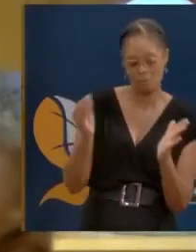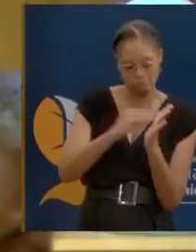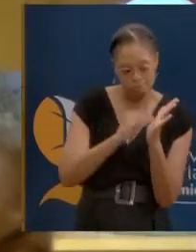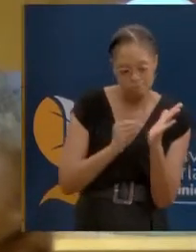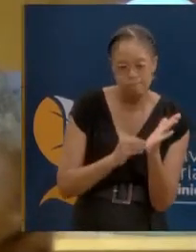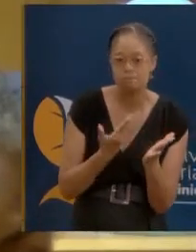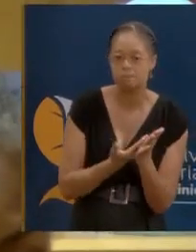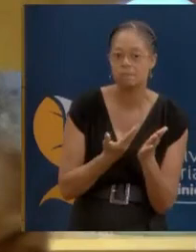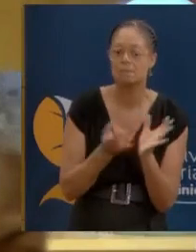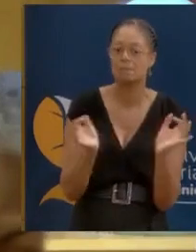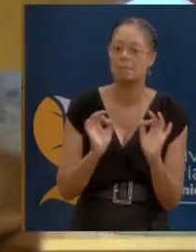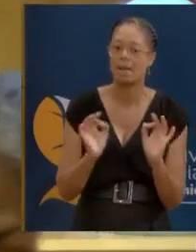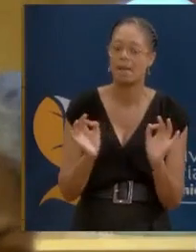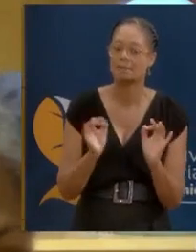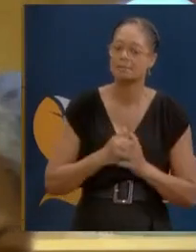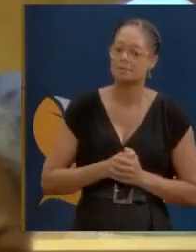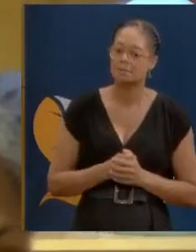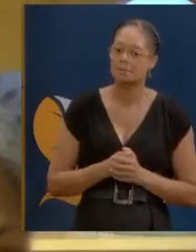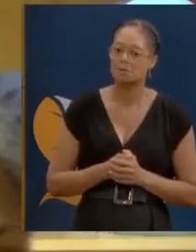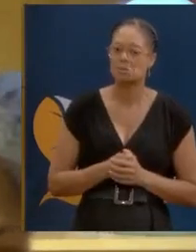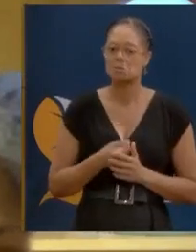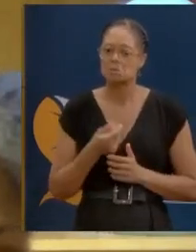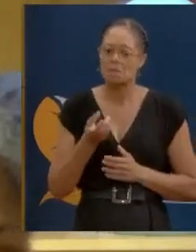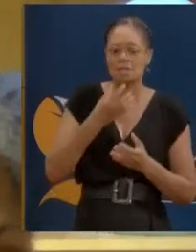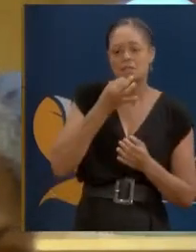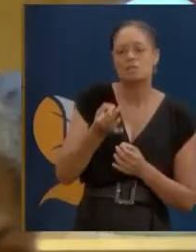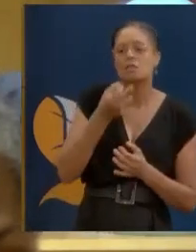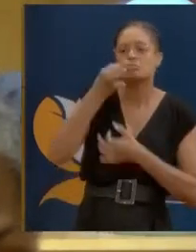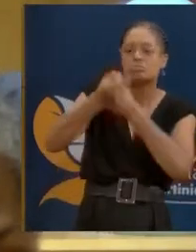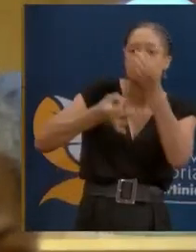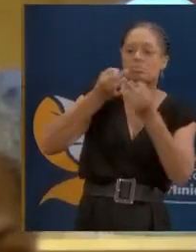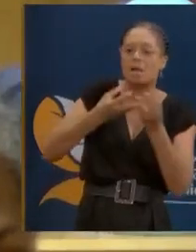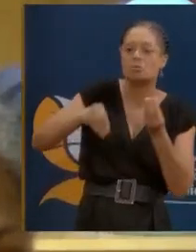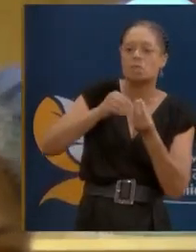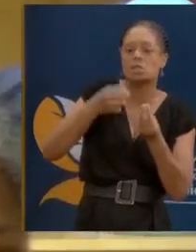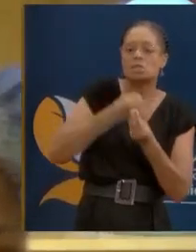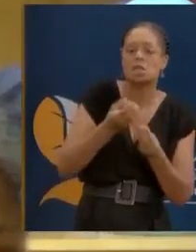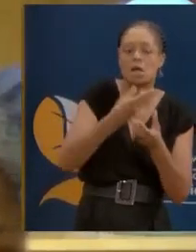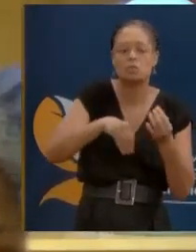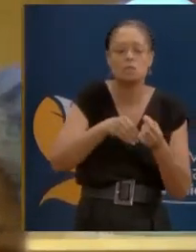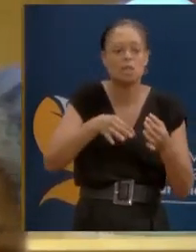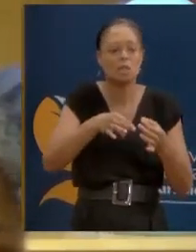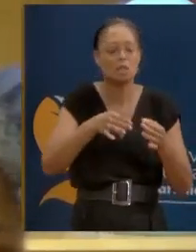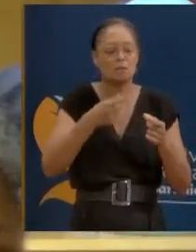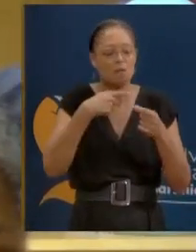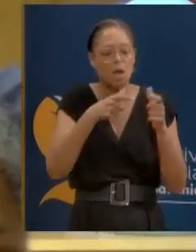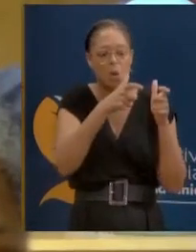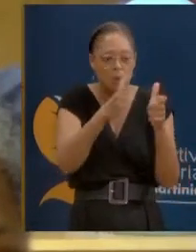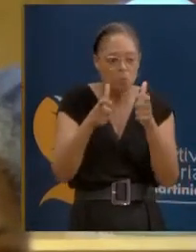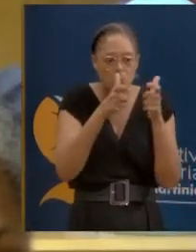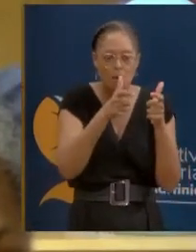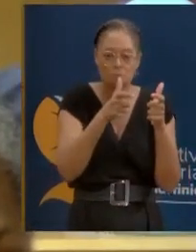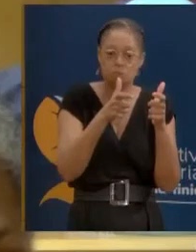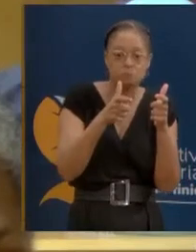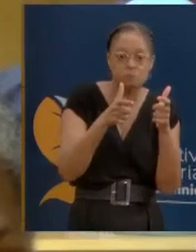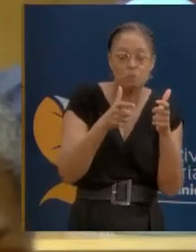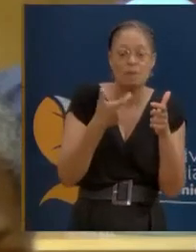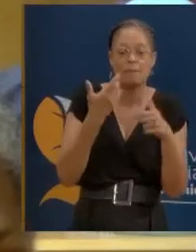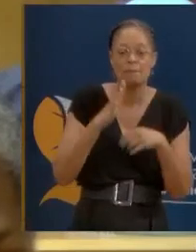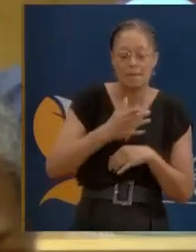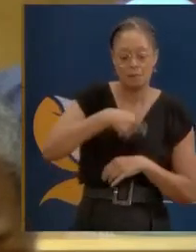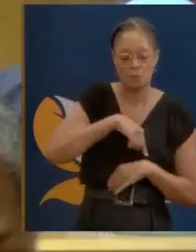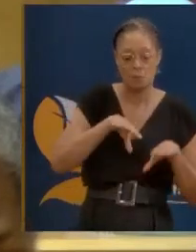et dire que vous allez mettre une cellule de contrôle, eh bien, dans l'état actuel des pouvoirs et des compétences que